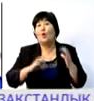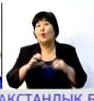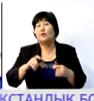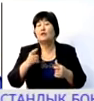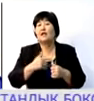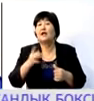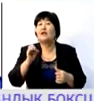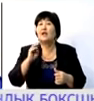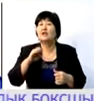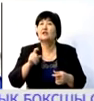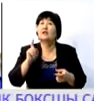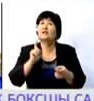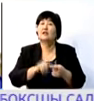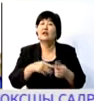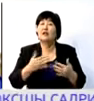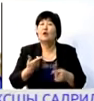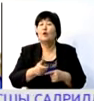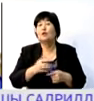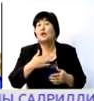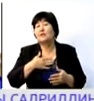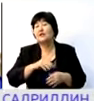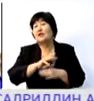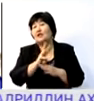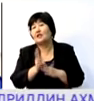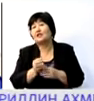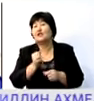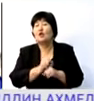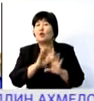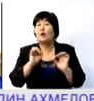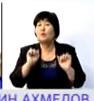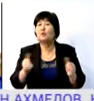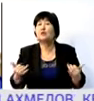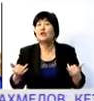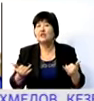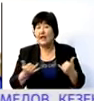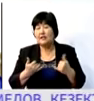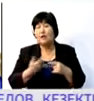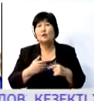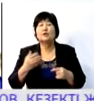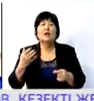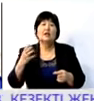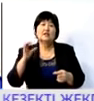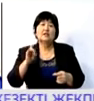арқасы, ректоріміздің тікелей арқасы, осыған бізге жағдай жасап, барлық мүмкіндігімізді жасап, осы сыр